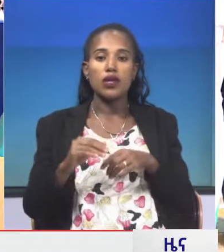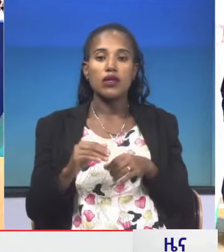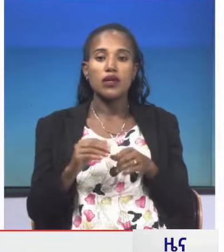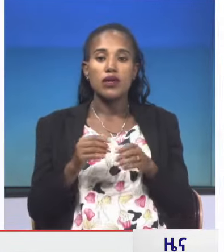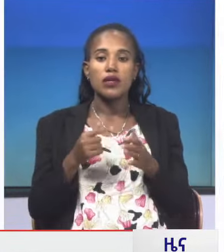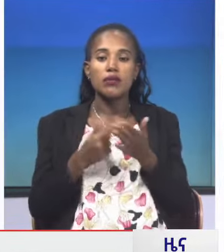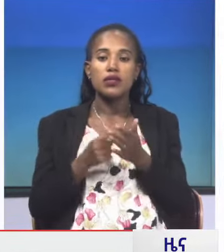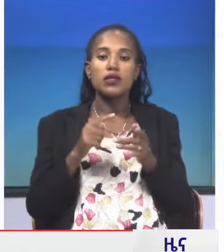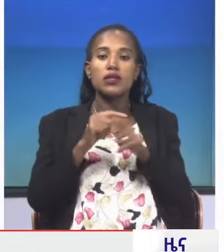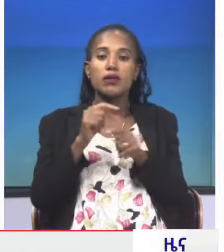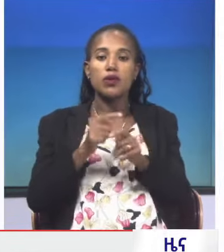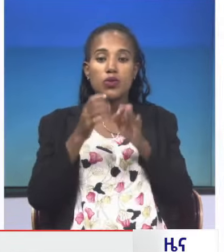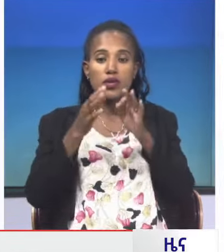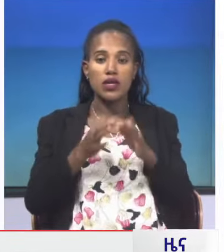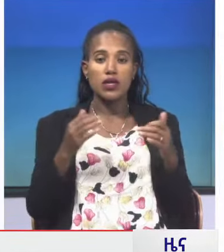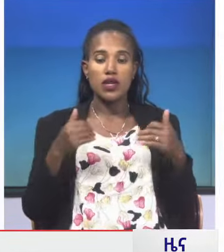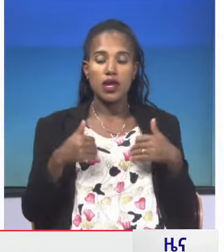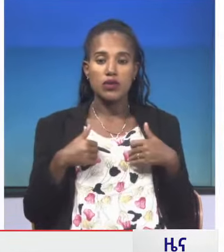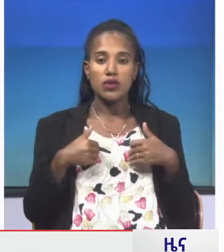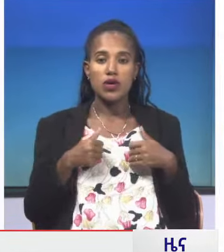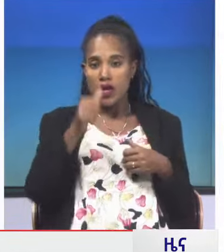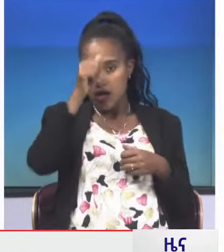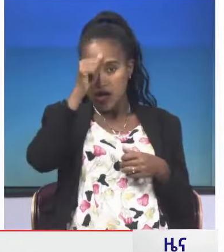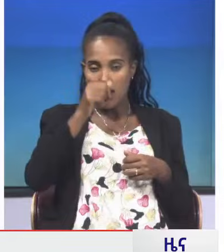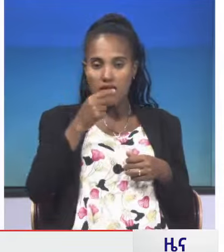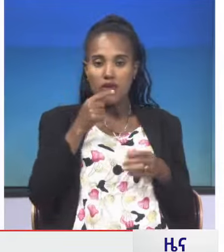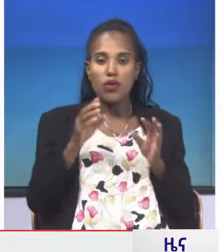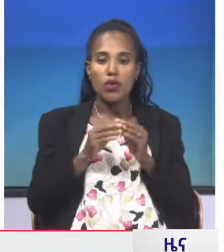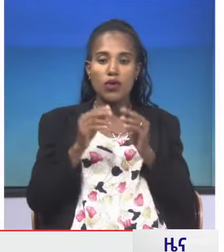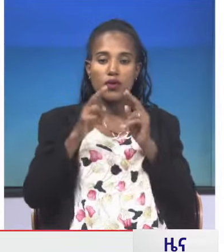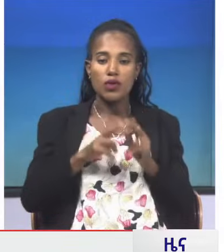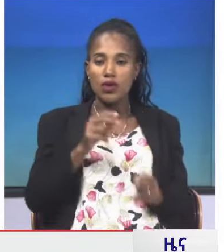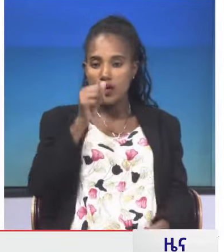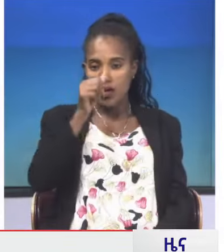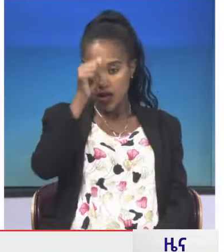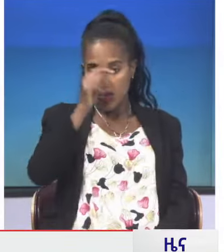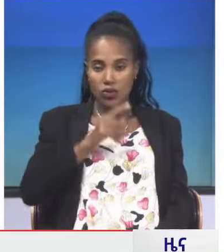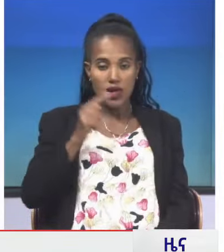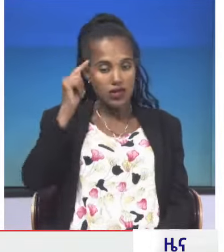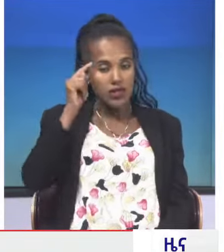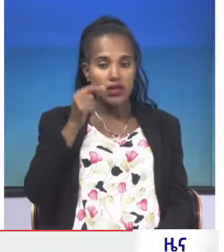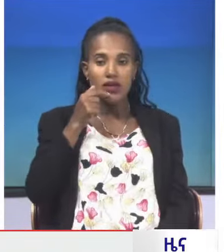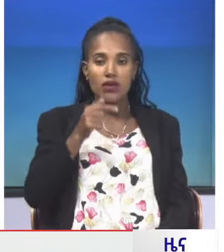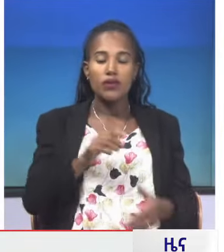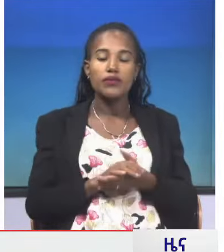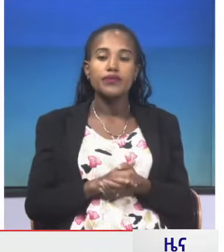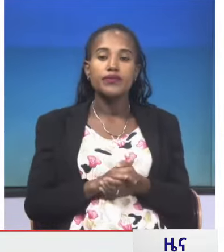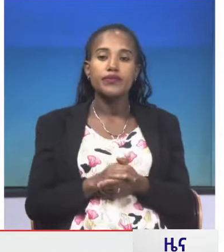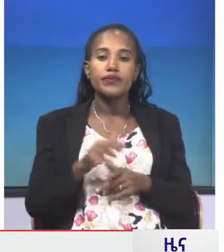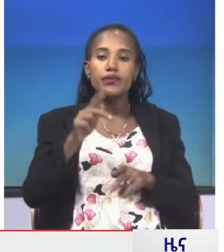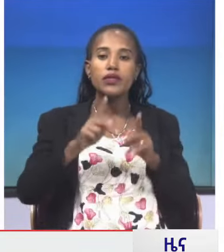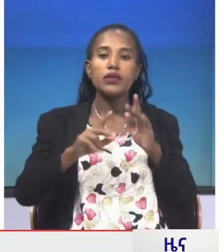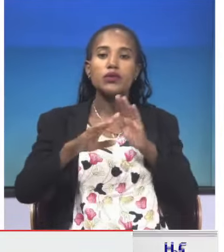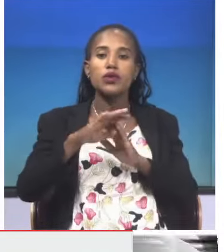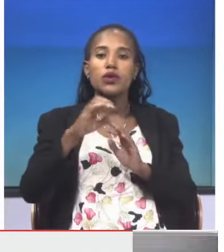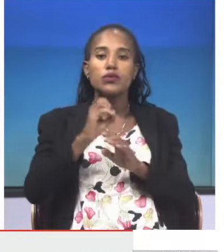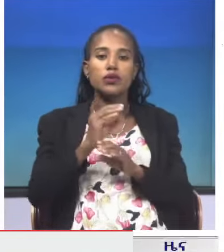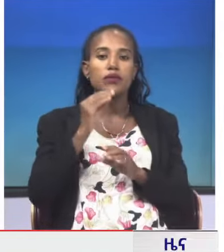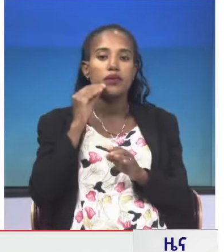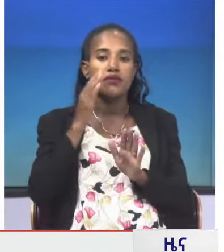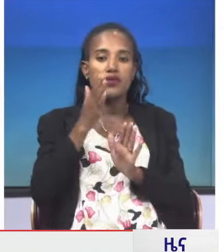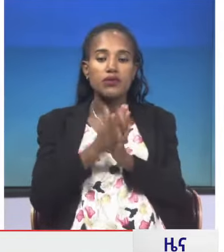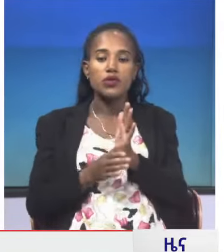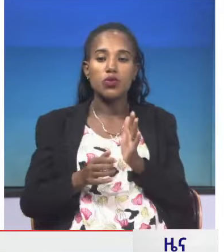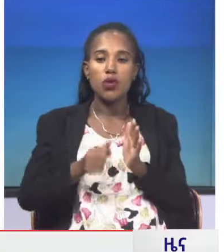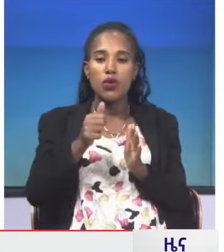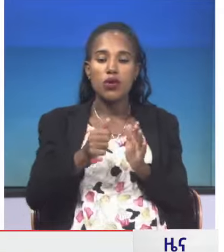እንዲህ መሰል ተግባራት ወሳኝነት እንዳላቸው አፈጉባኤው ክቡር አቶ ታገሰ ጫፎ አንስተዋል። የፌዴራል የህዝብ ተወካዮች ምክር ቤት የሚፈጽማቸው